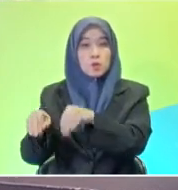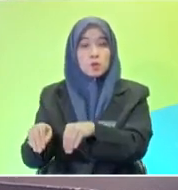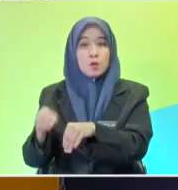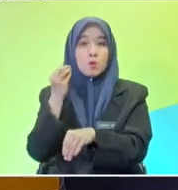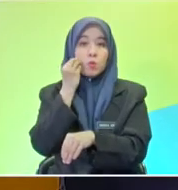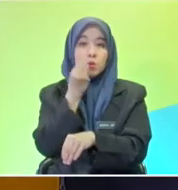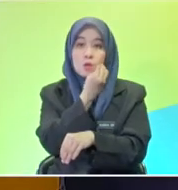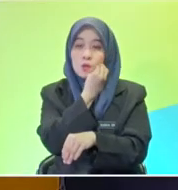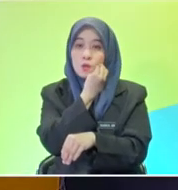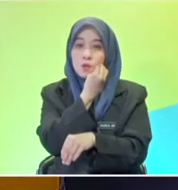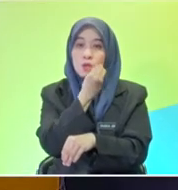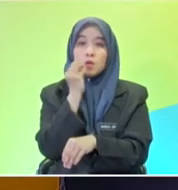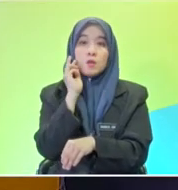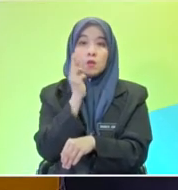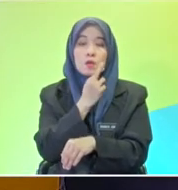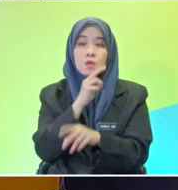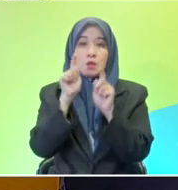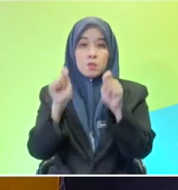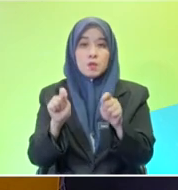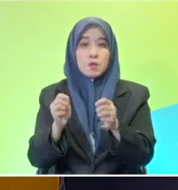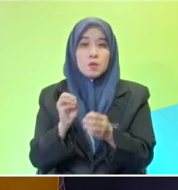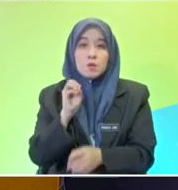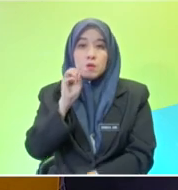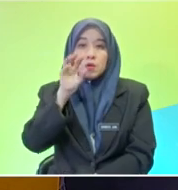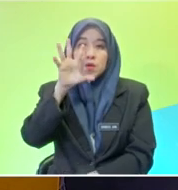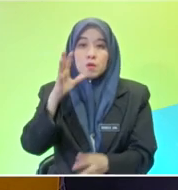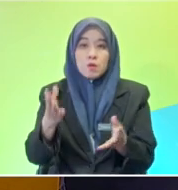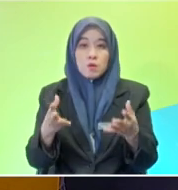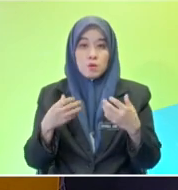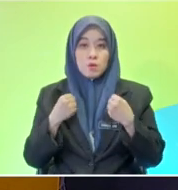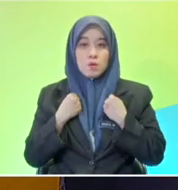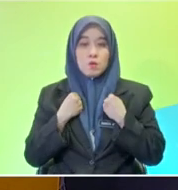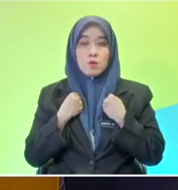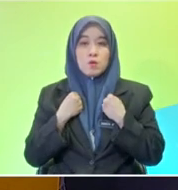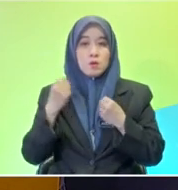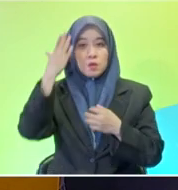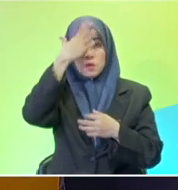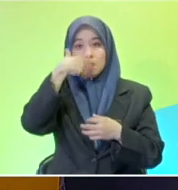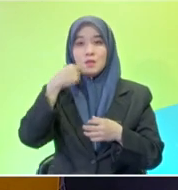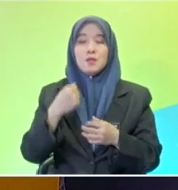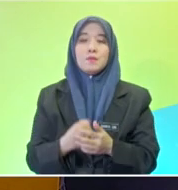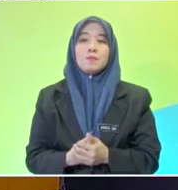bunga rose, mesti dia berkembang subur cantik macam Fika.